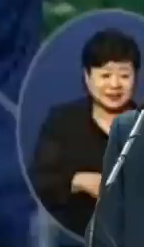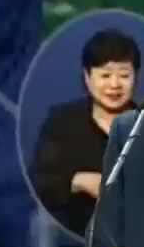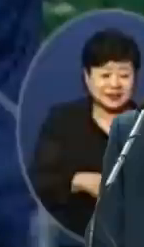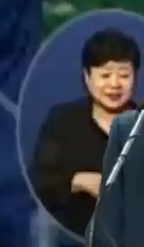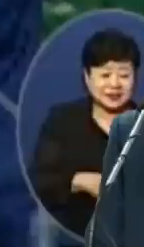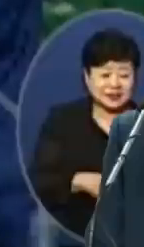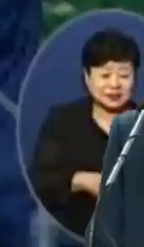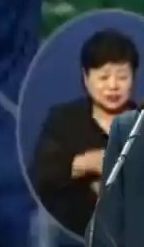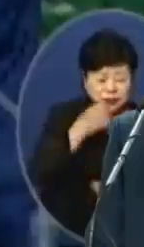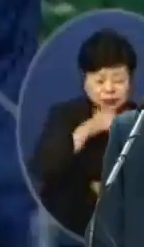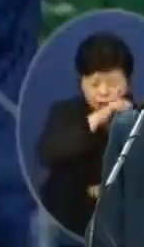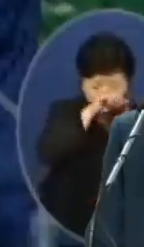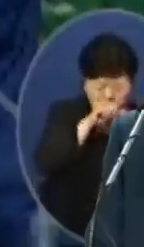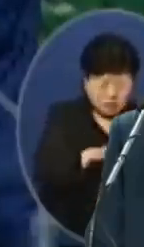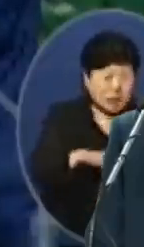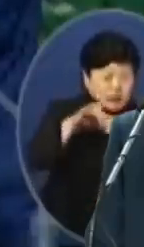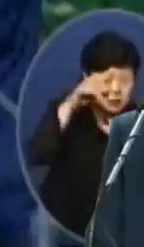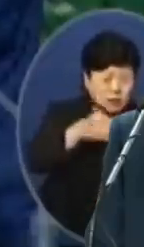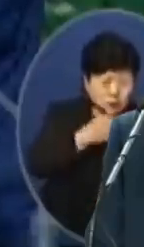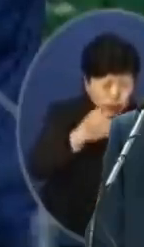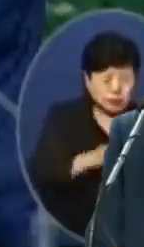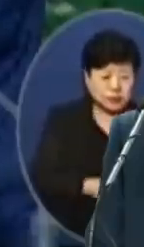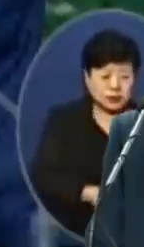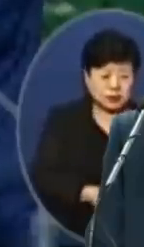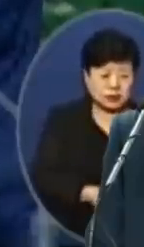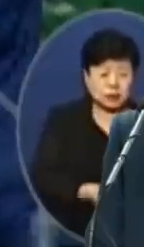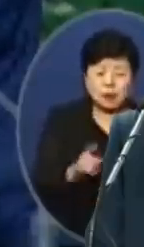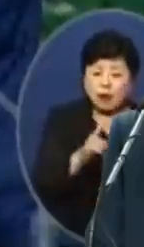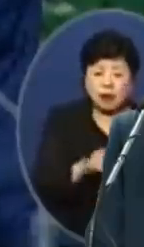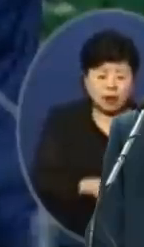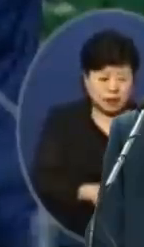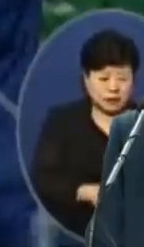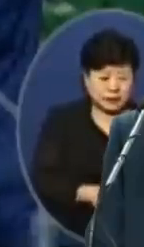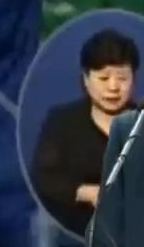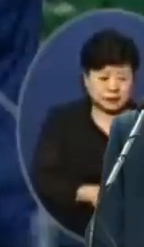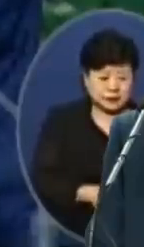아유 이런 꿈은 내 평생에 처음 꾸었었습니다. 그 왜 그러냐.